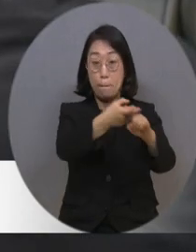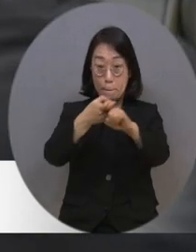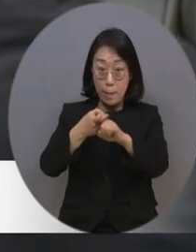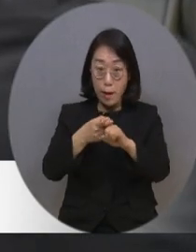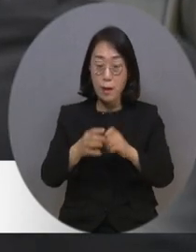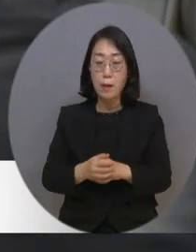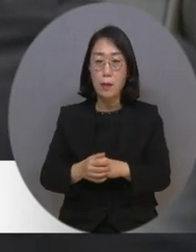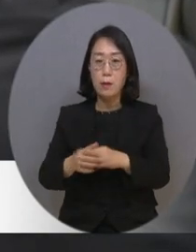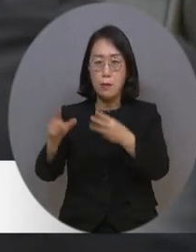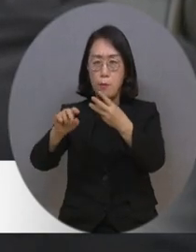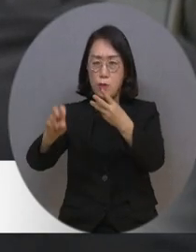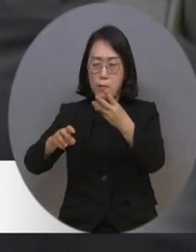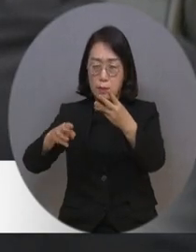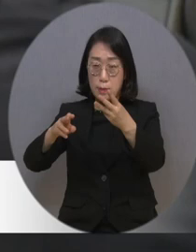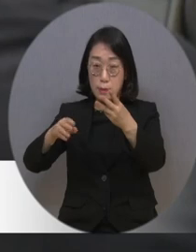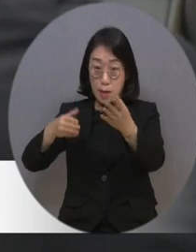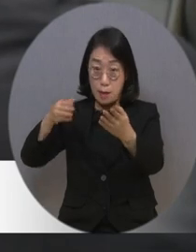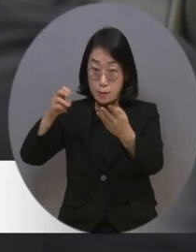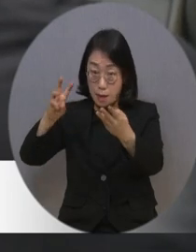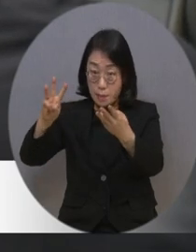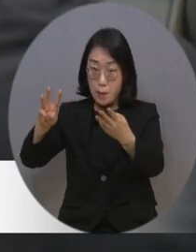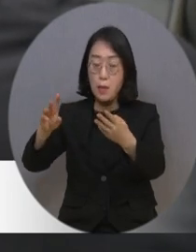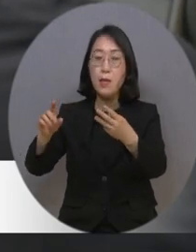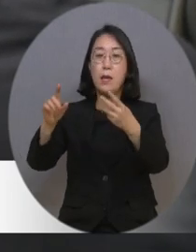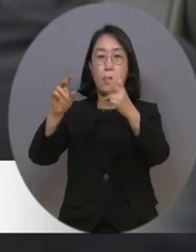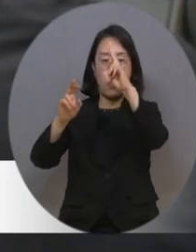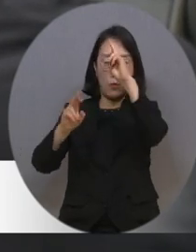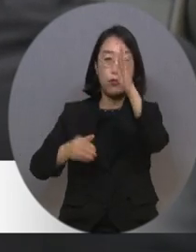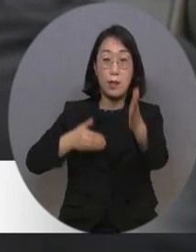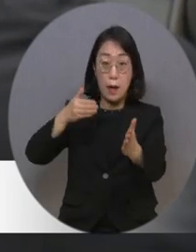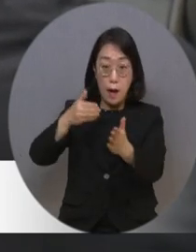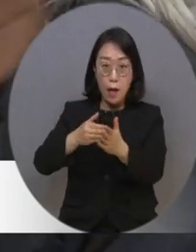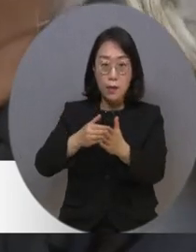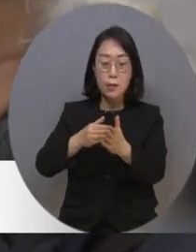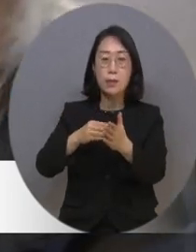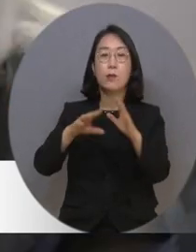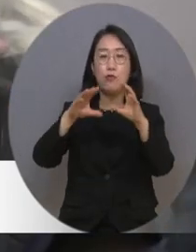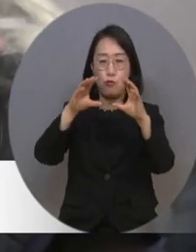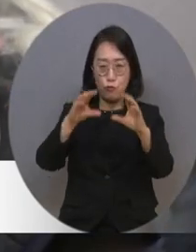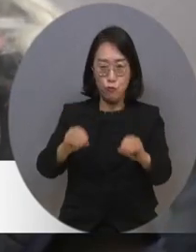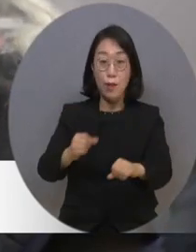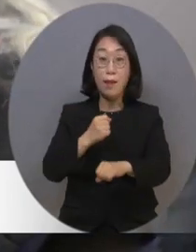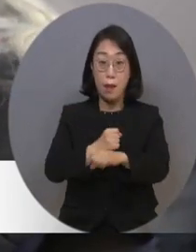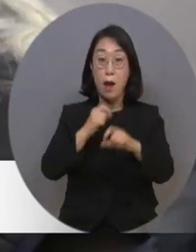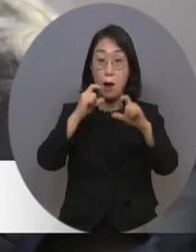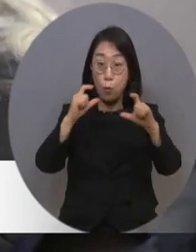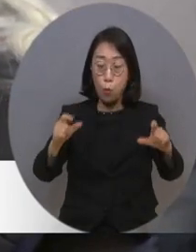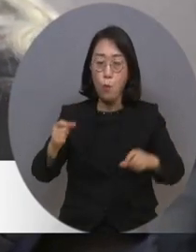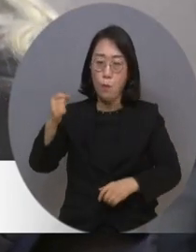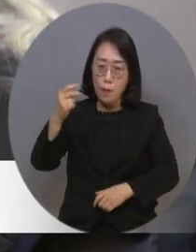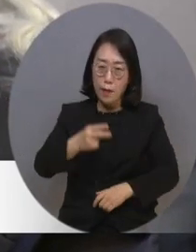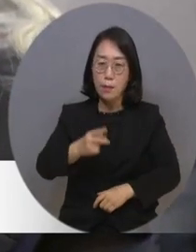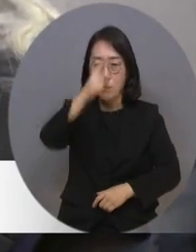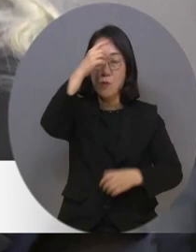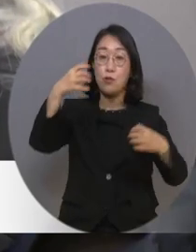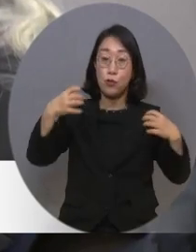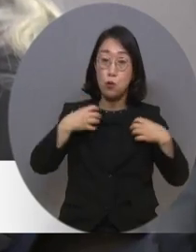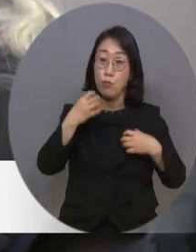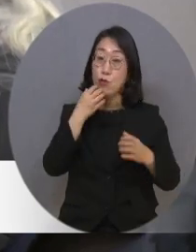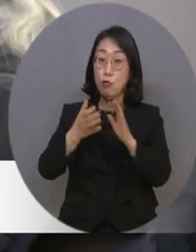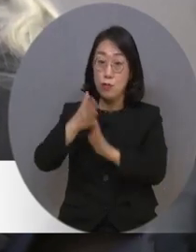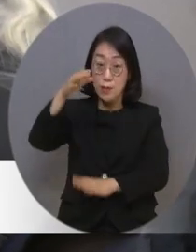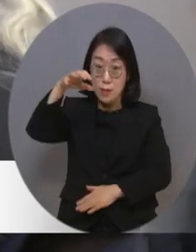달 23일 오후 12시까지 지하철 탑승 시위 중단 선언과 함께 다시 한번 기획재정부와